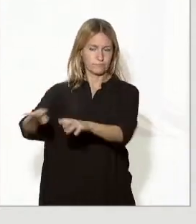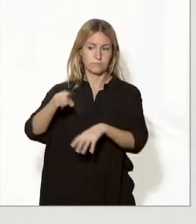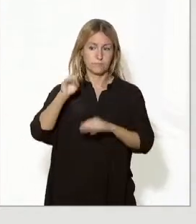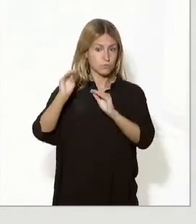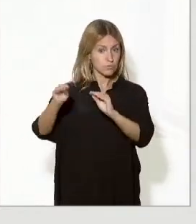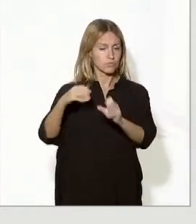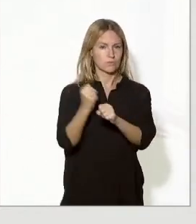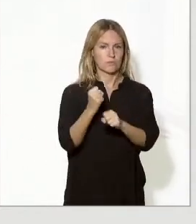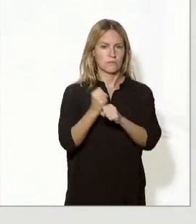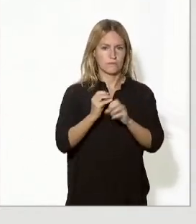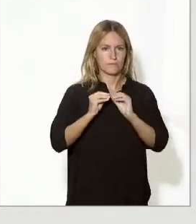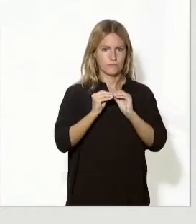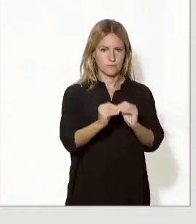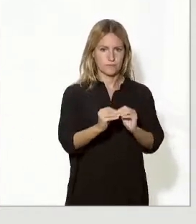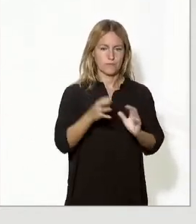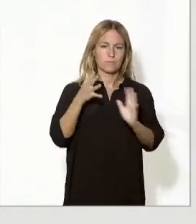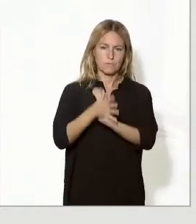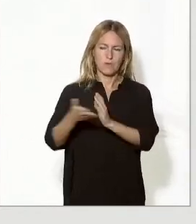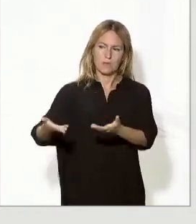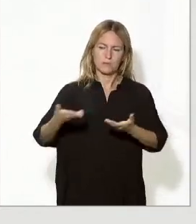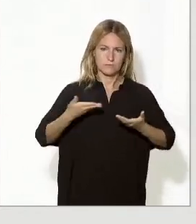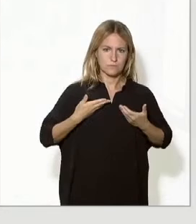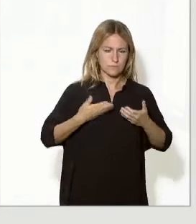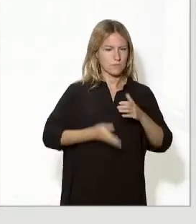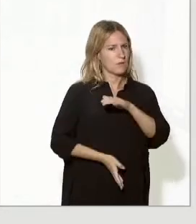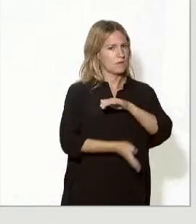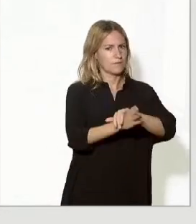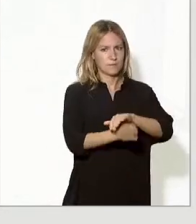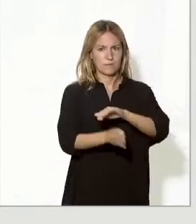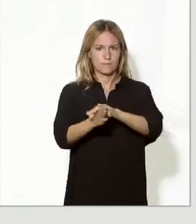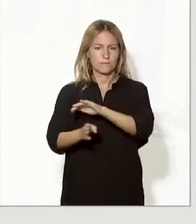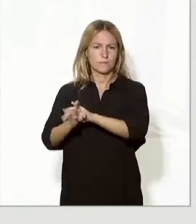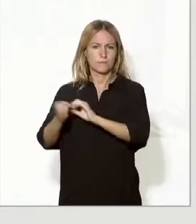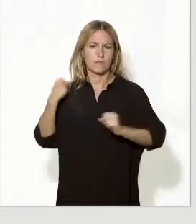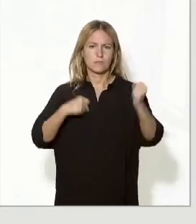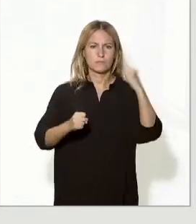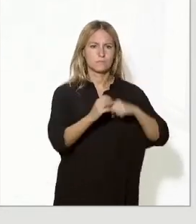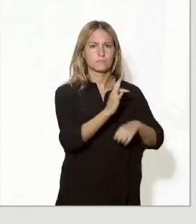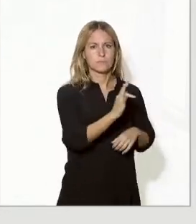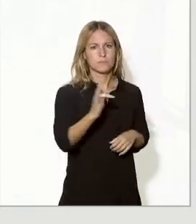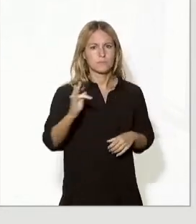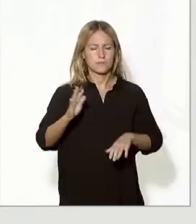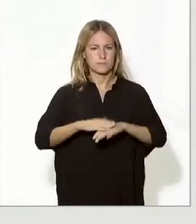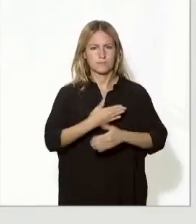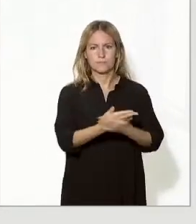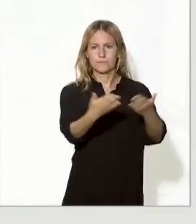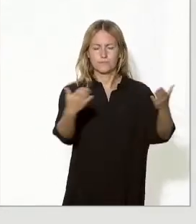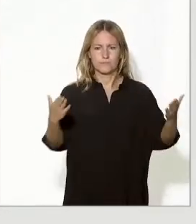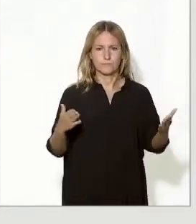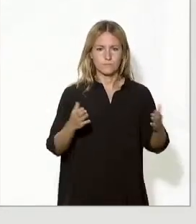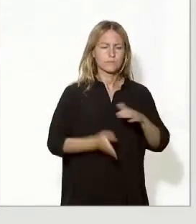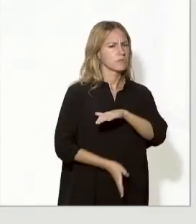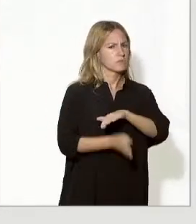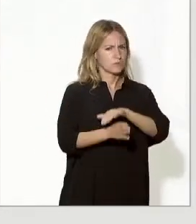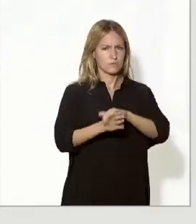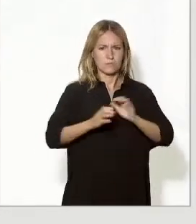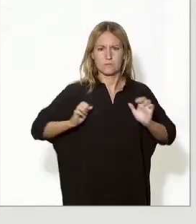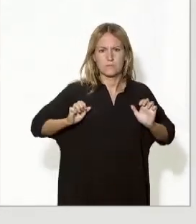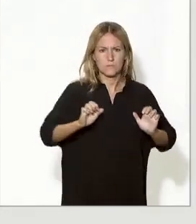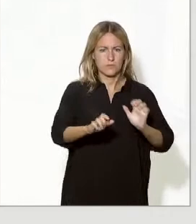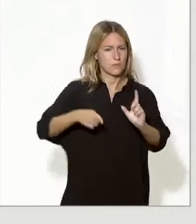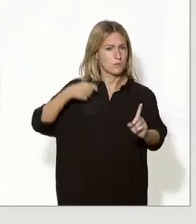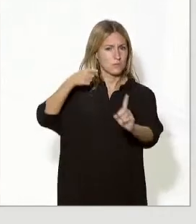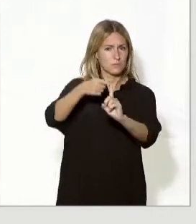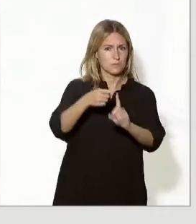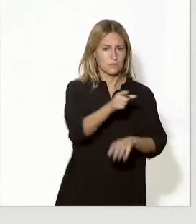feta i per ajudar-nos a tirar endavant moltes accions positives per la ciutadania que continuarem impulsant per millorar la